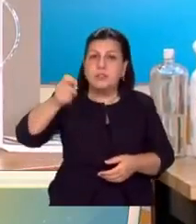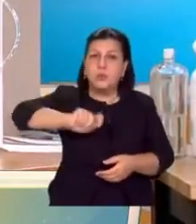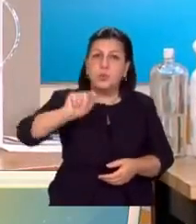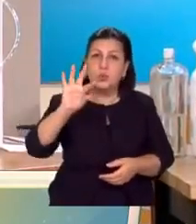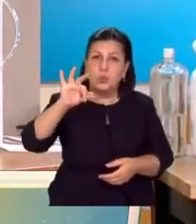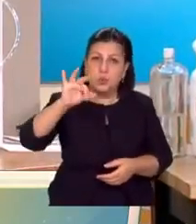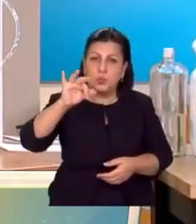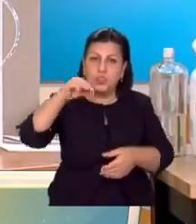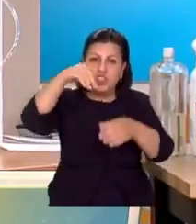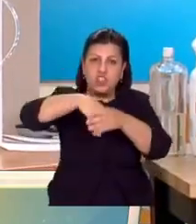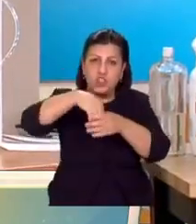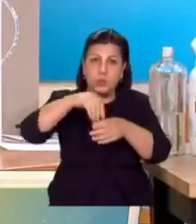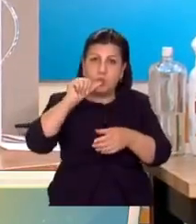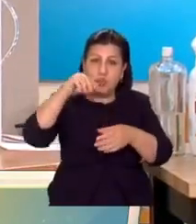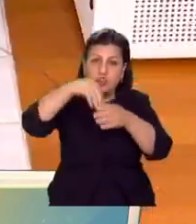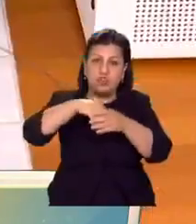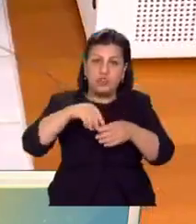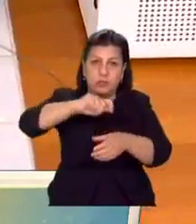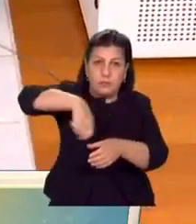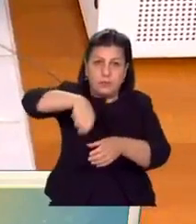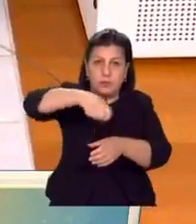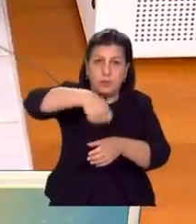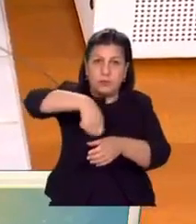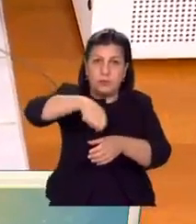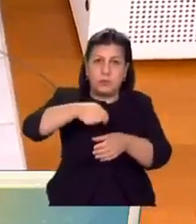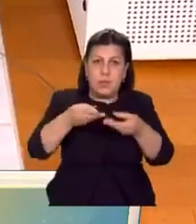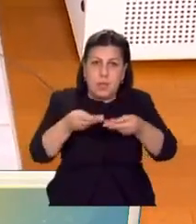tuzu suyun içerisine eritiyoruz